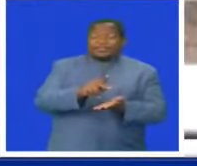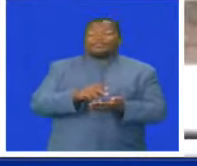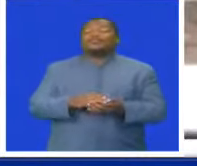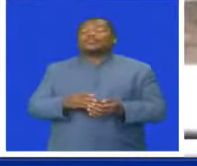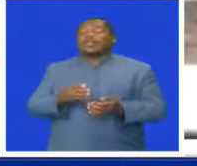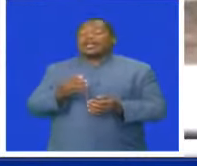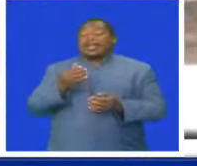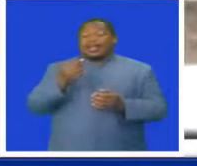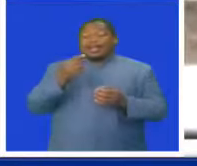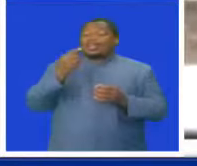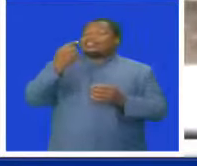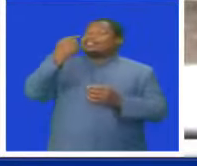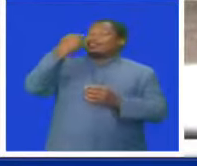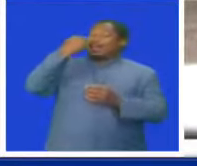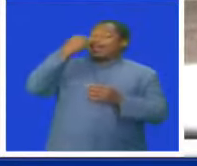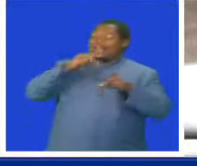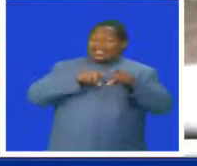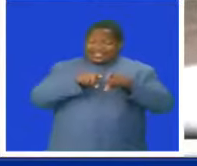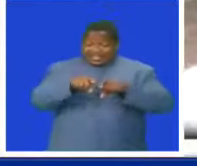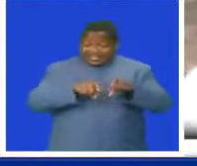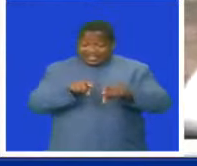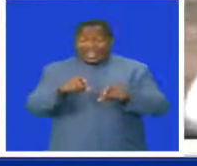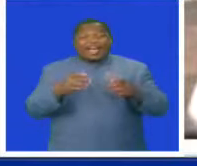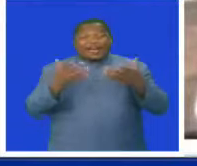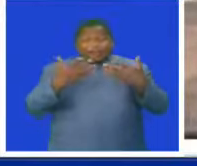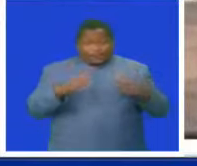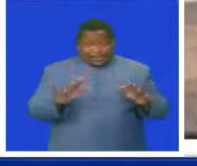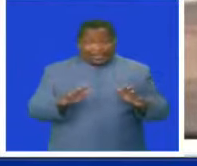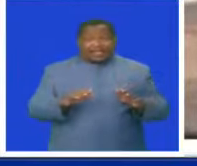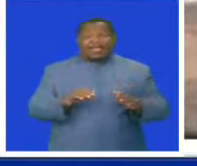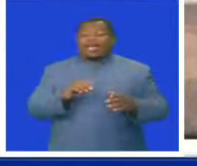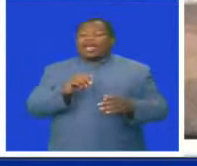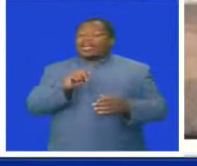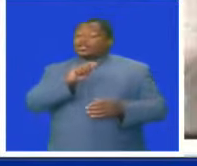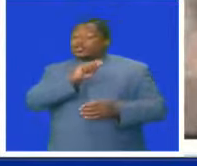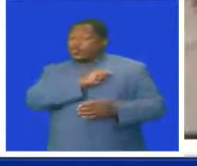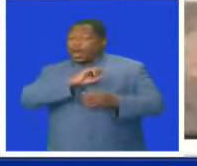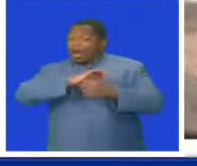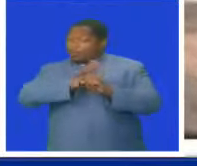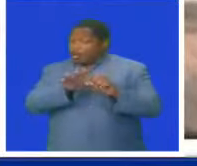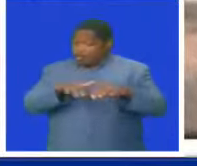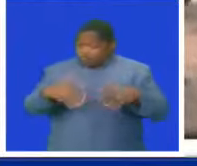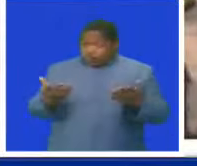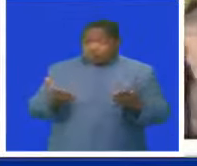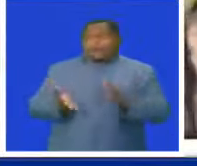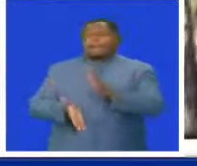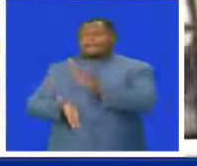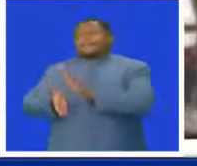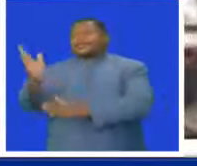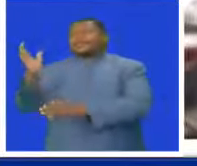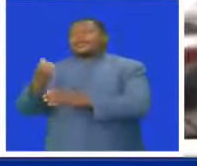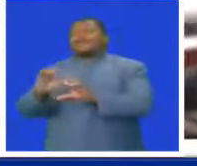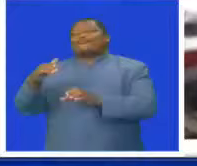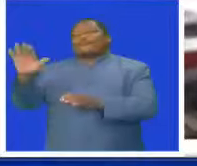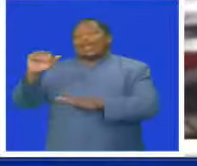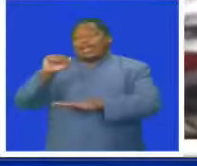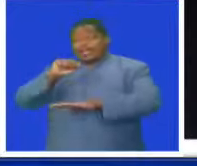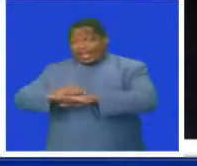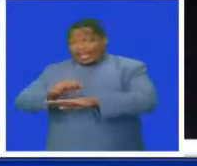kunesivumelwano-ke lesentiwe emkhathini welitiko letemabhizinisi lamakhulu bekunene kanye nekuthengiselana